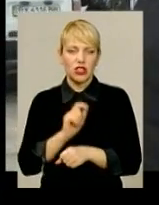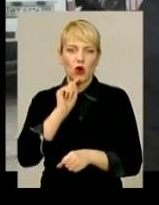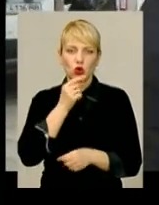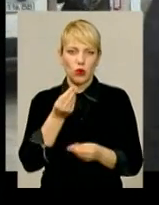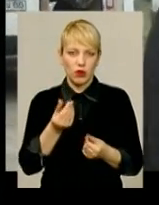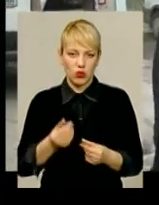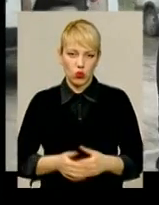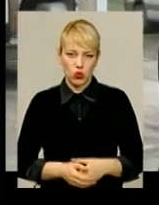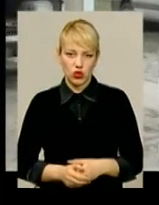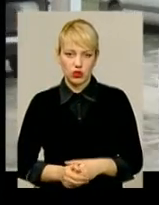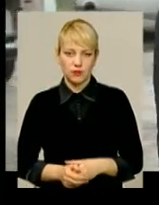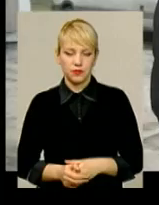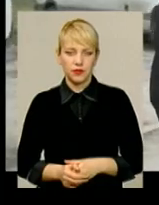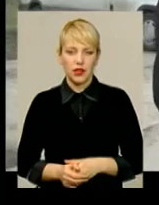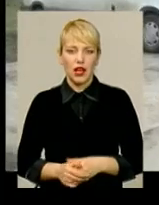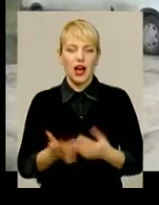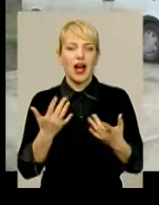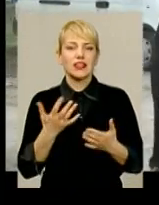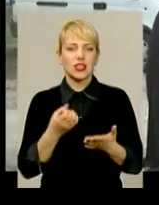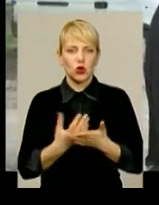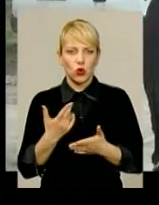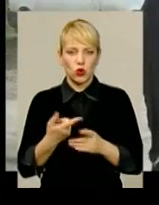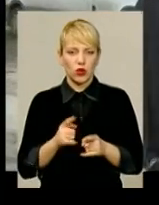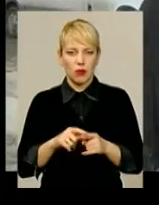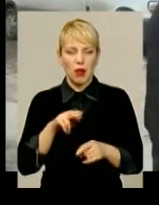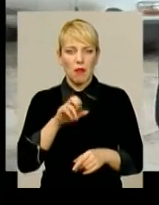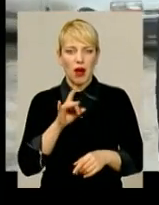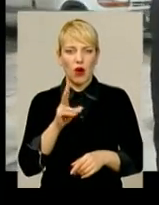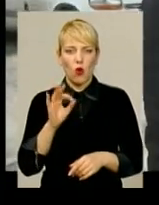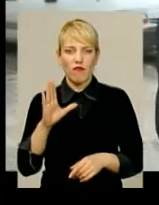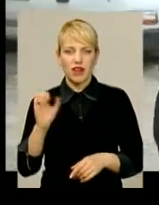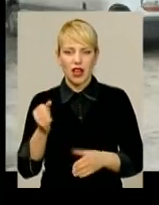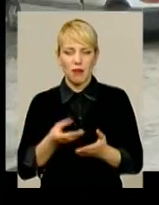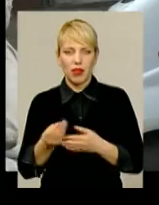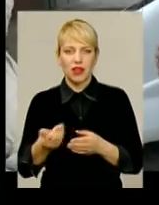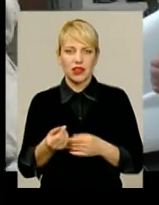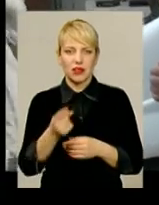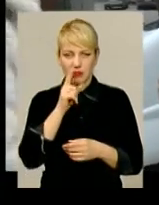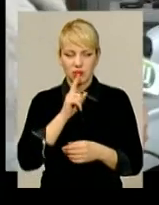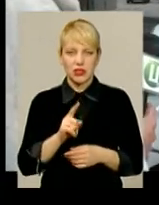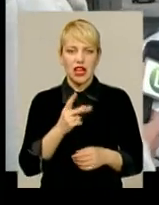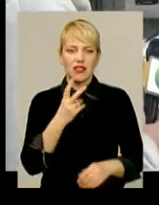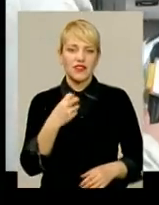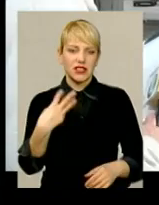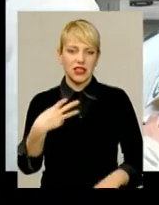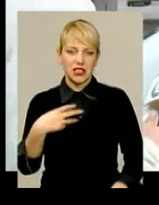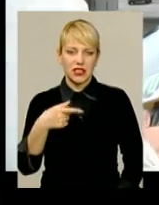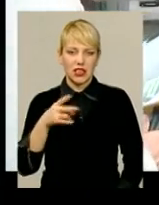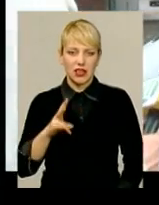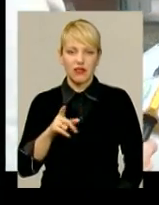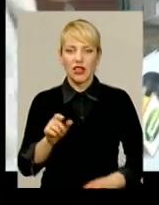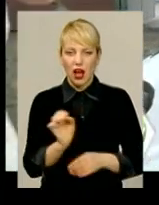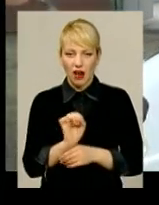економлять гроші. Наскільки дорого обходиться на парковці машина? 230 гривень в місяць. Автомобіль ставити в дворі